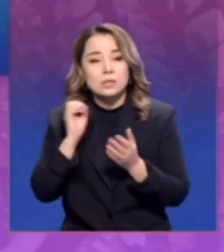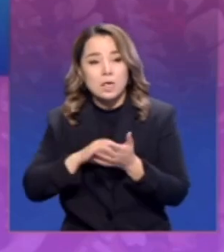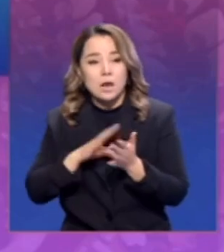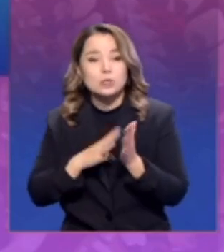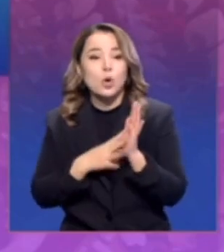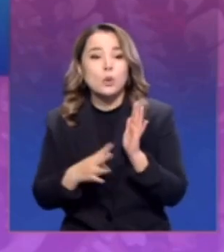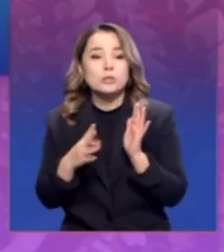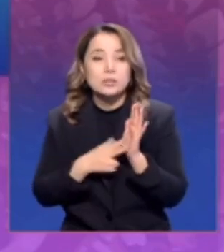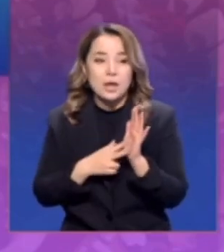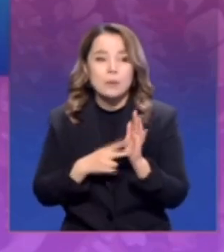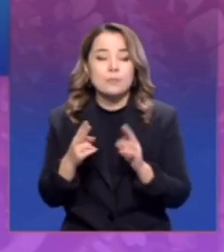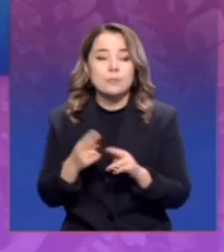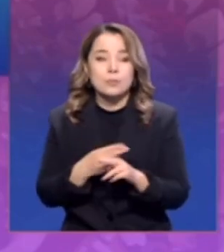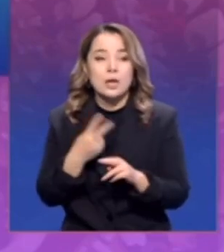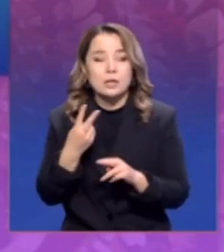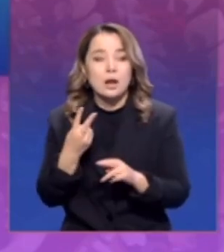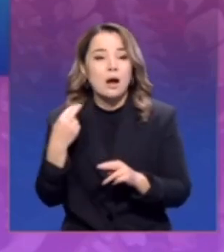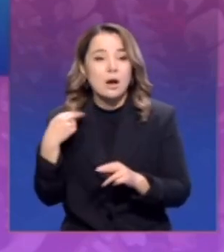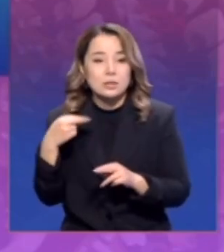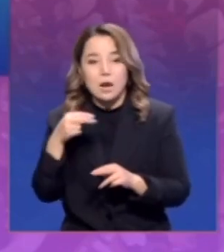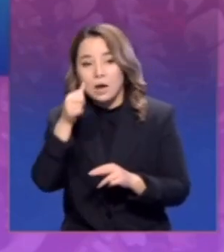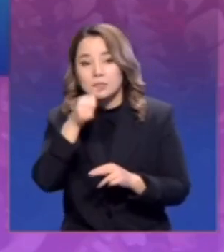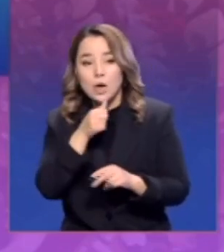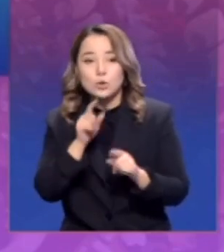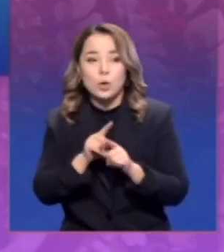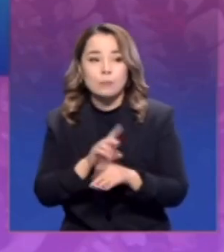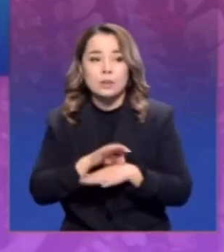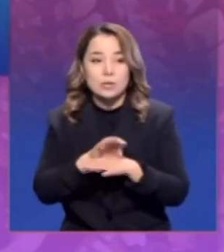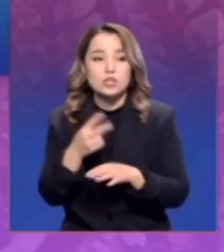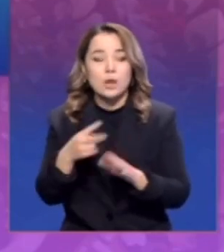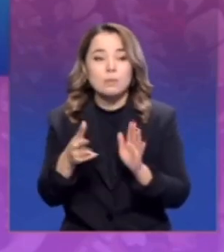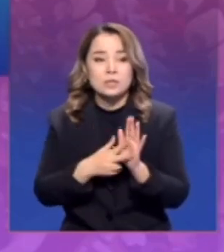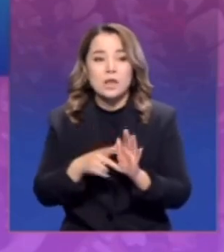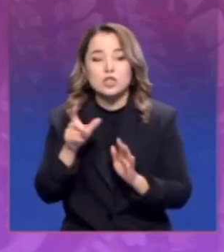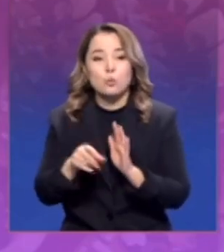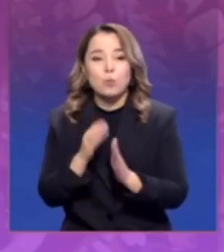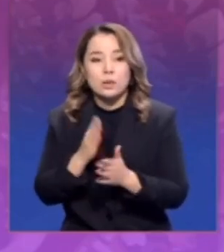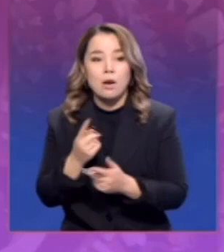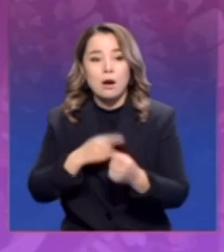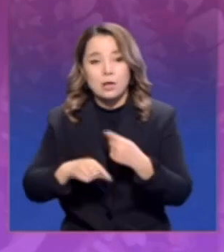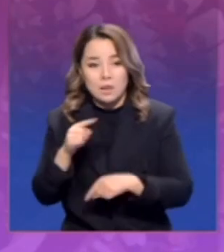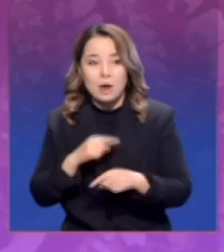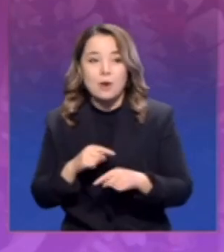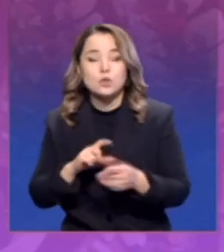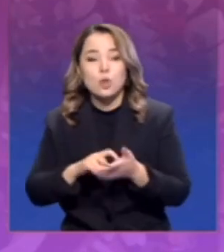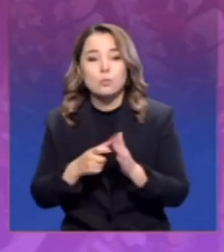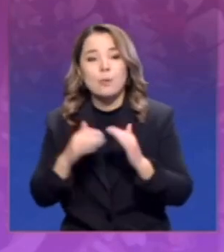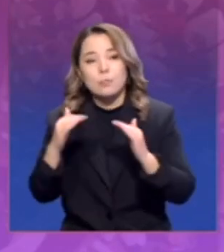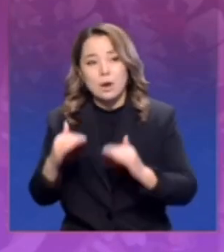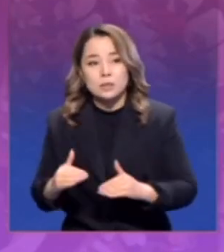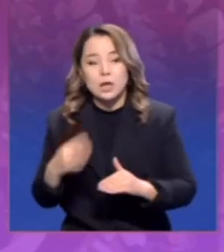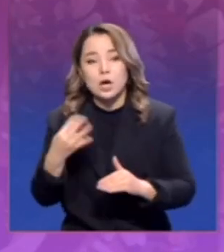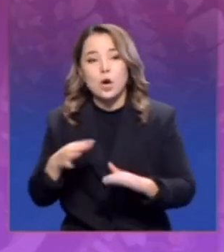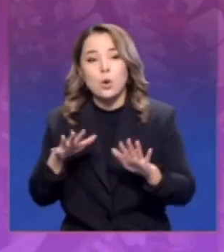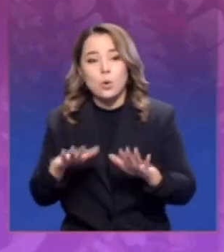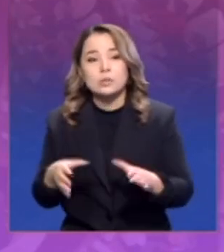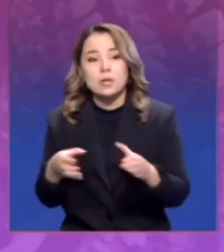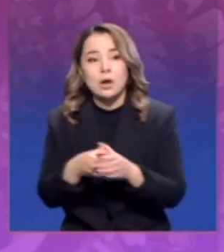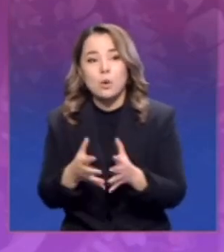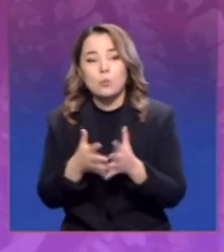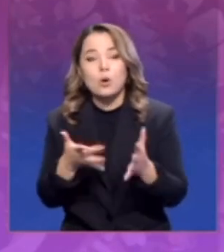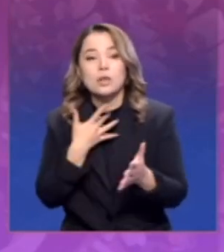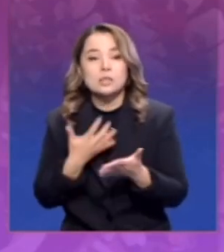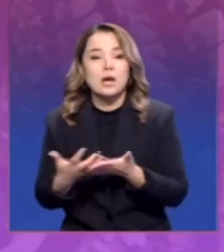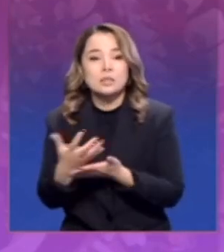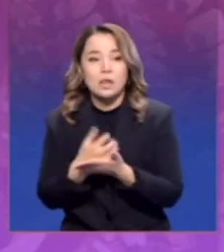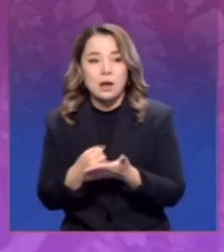ішінде 2 айлық үзілістен кейін жылы креслосына қайтып оралған 28 депутат бар. Төменгі палатадағы 40 орынға сайлауда көп дауыс